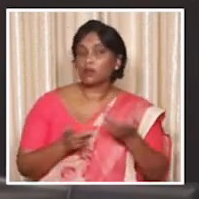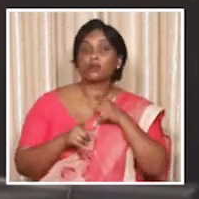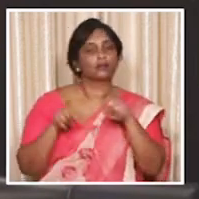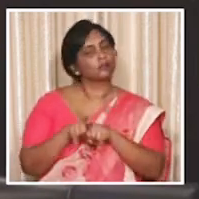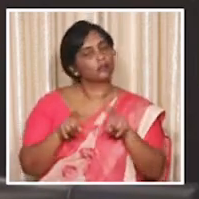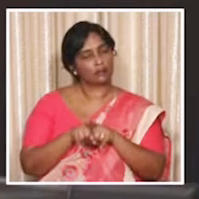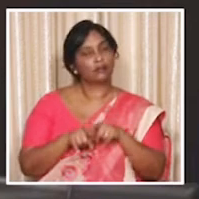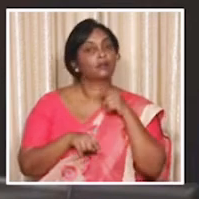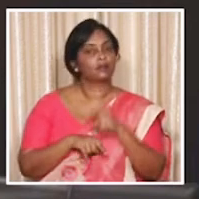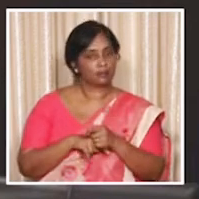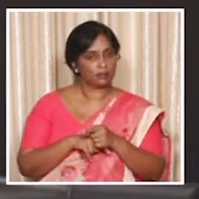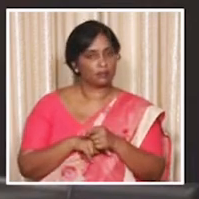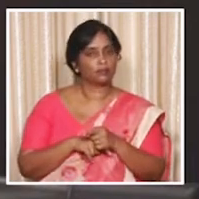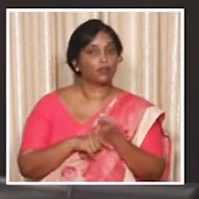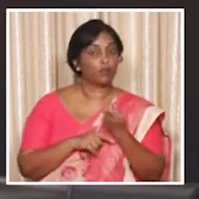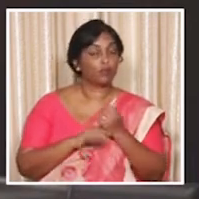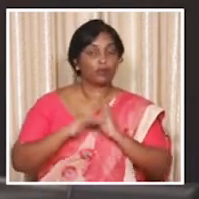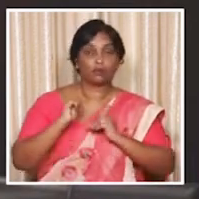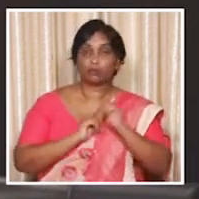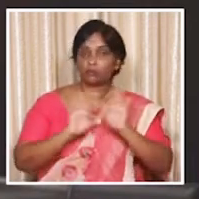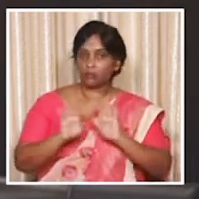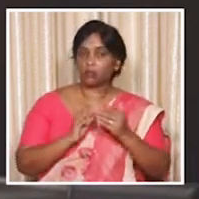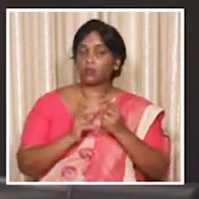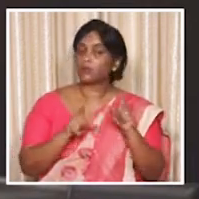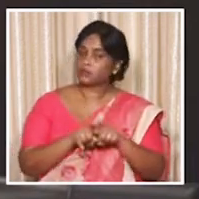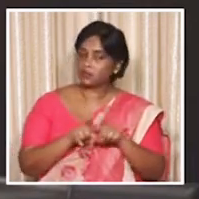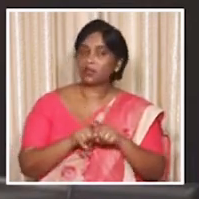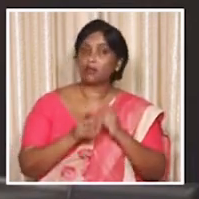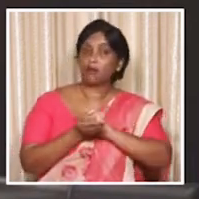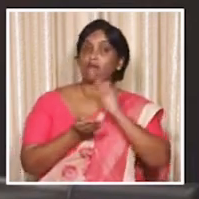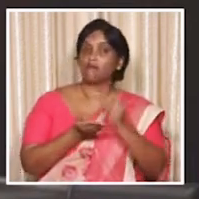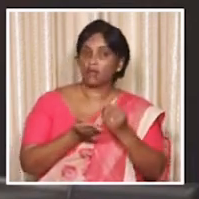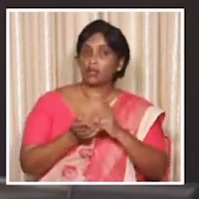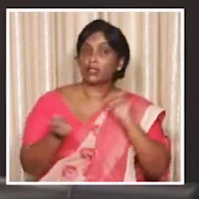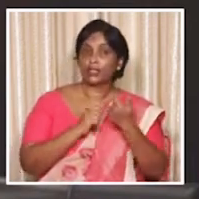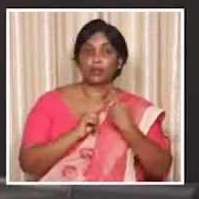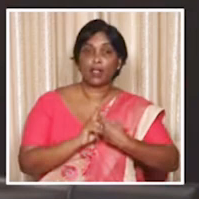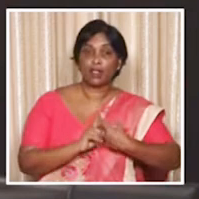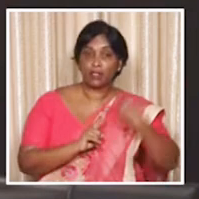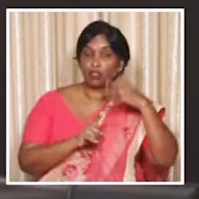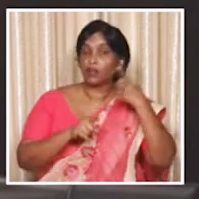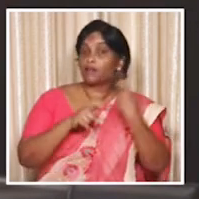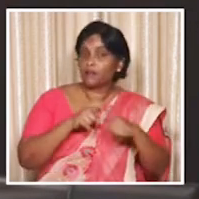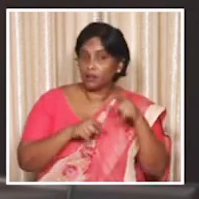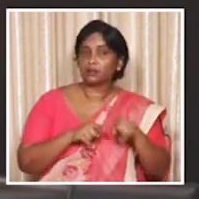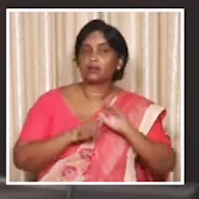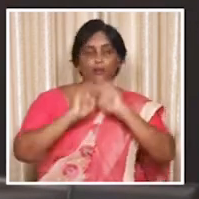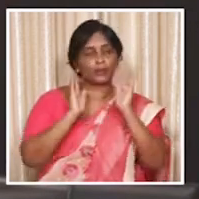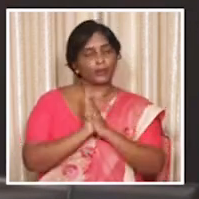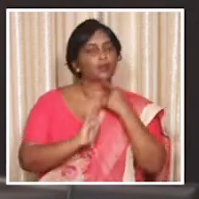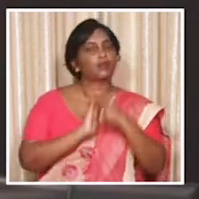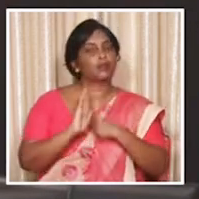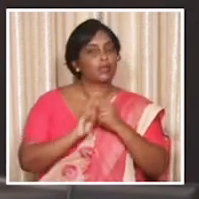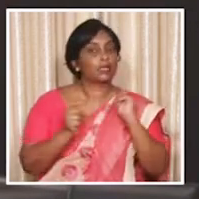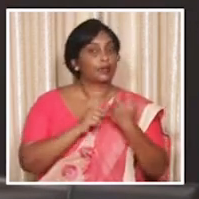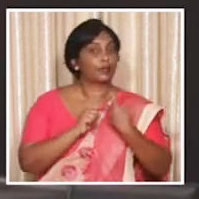වගේම මේ මූල්‍ය ක්‍රියාකලාපයේ සහ වගකීම වගේම අරමුදල ක්‍රිකට් දියුණු කිරීම සඳහා පමණක්ම සමස්ත රටේම